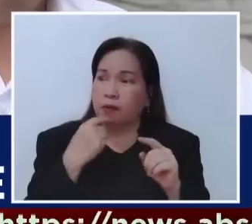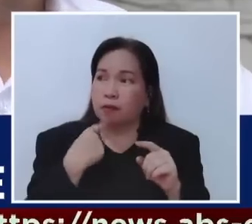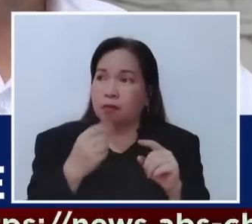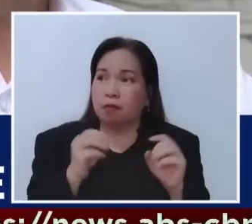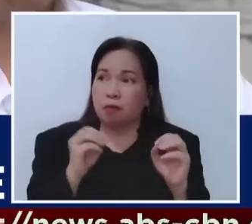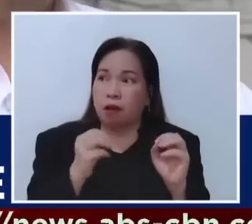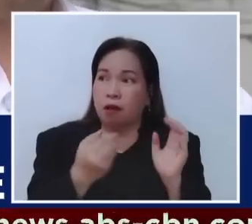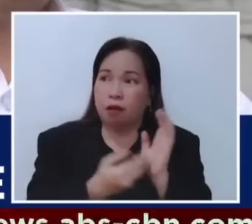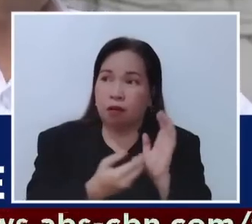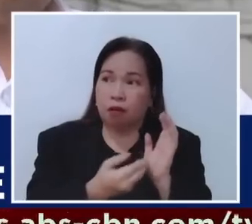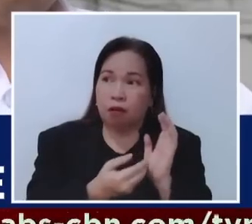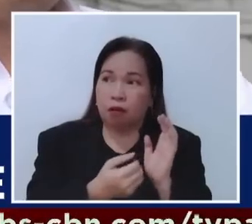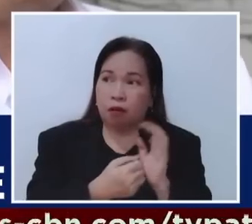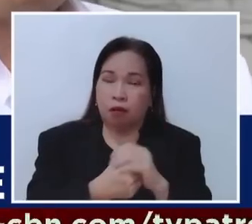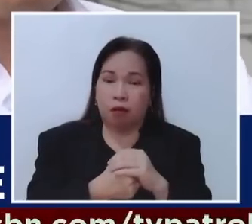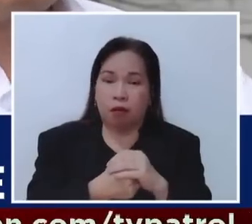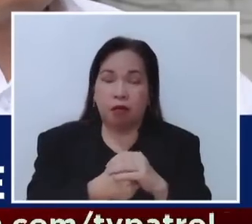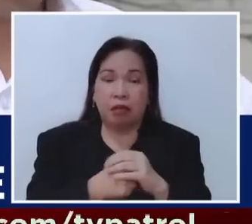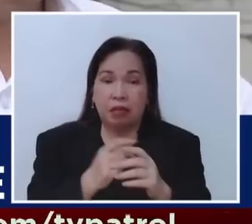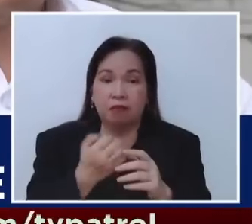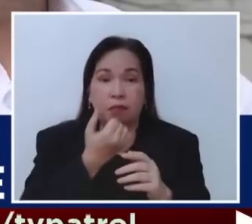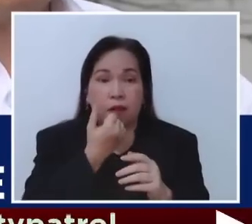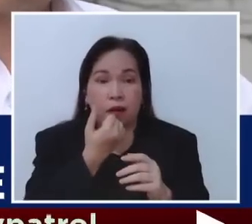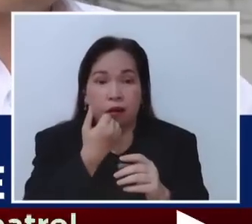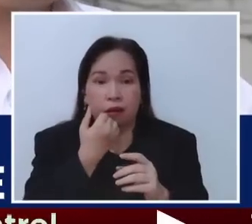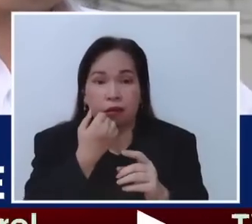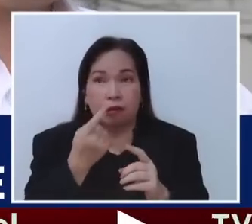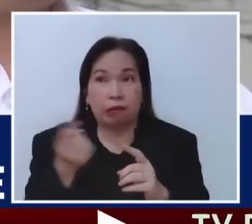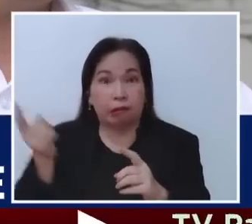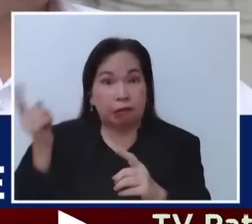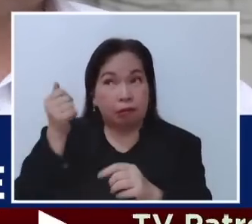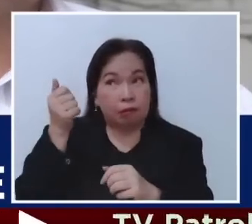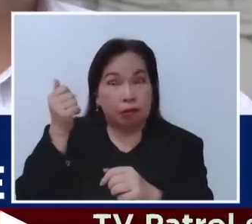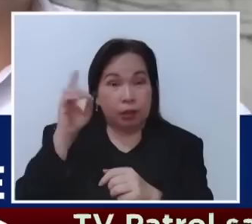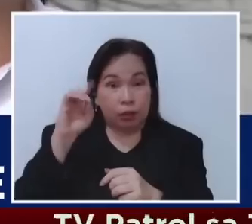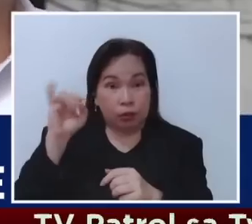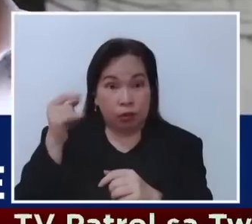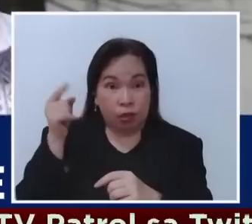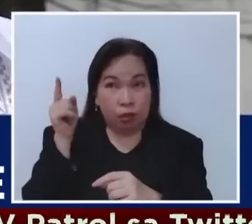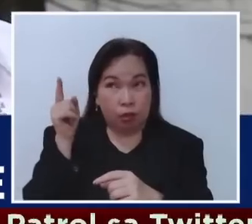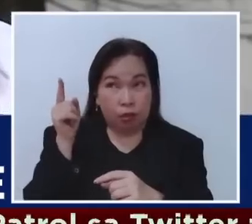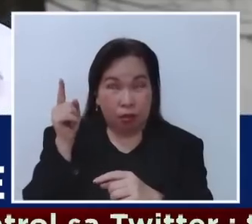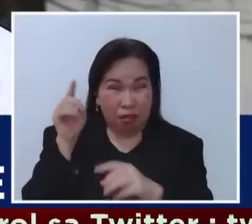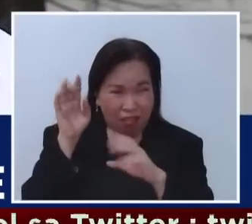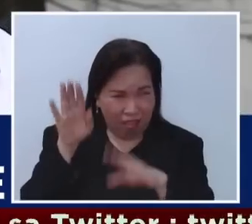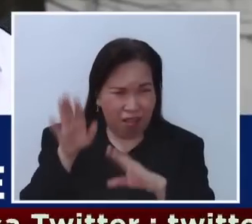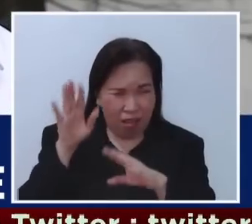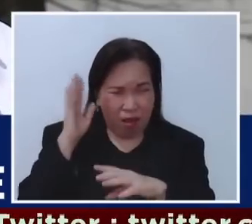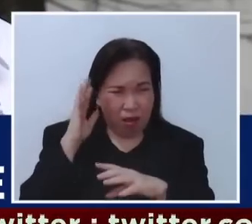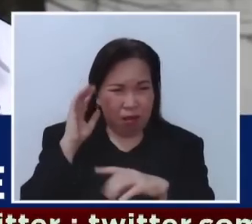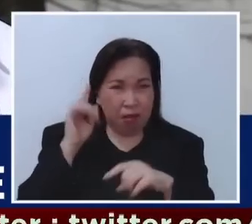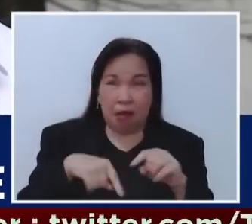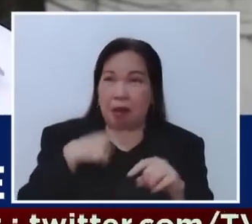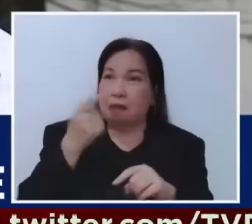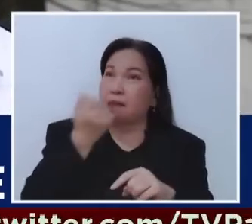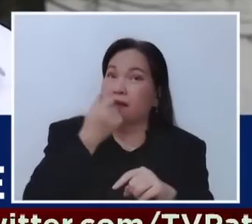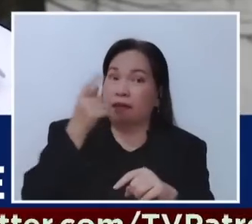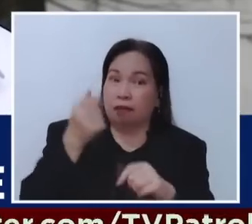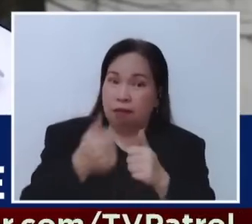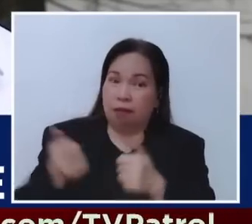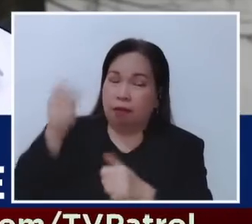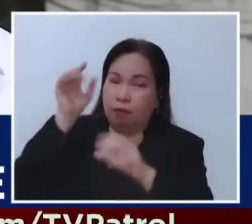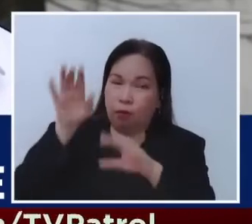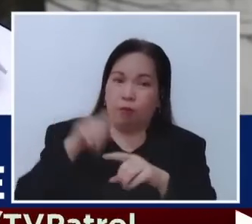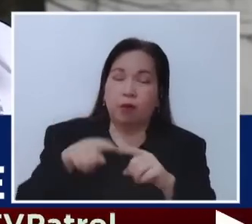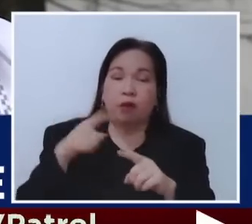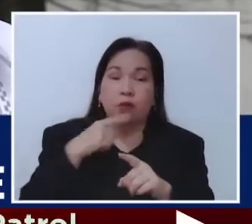effect, sinasabi nila mali yung kanilang sekretary. Sinong prosecutor ang gagawa noon? Samantalang hawak noong